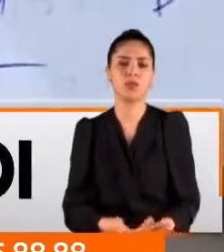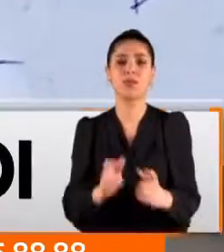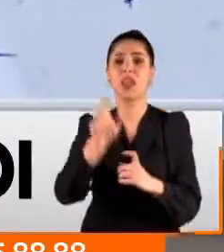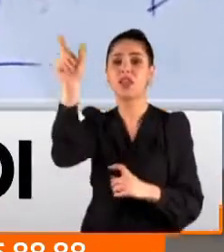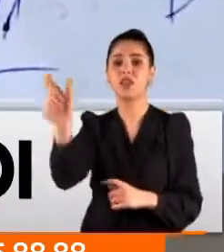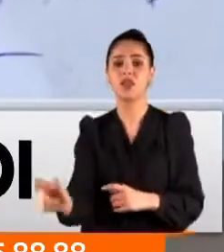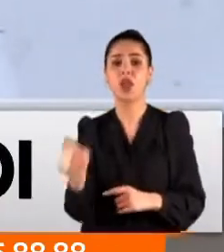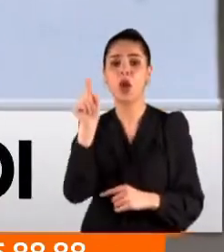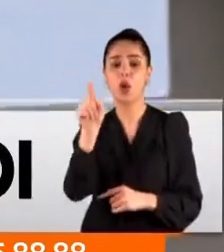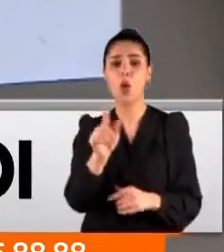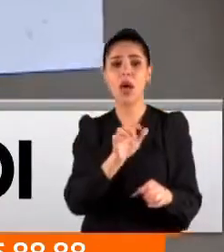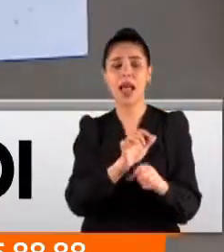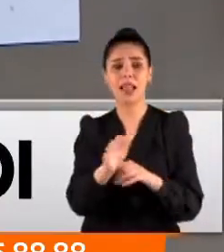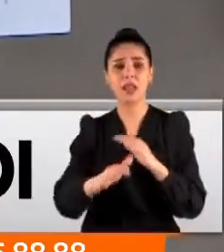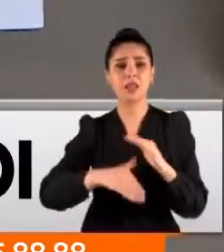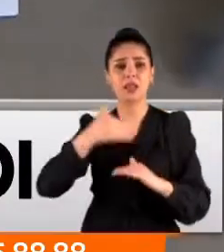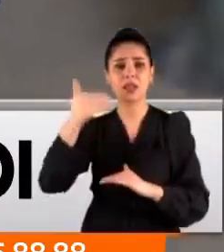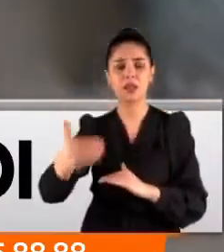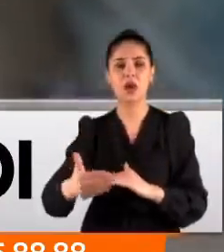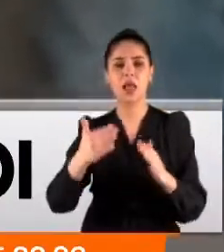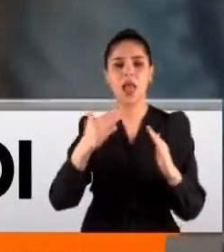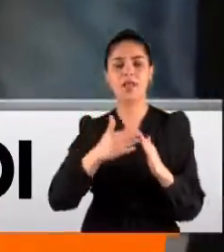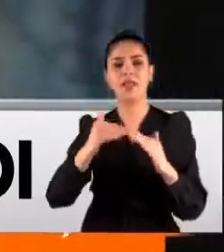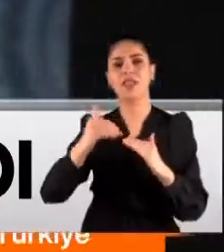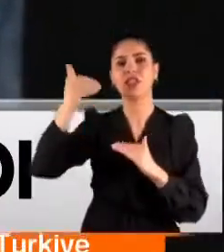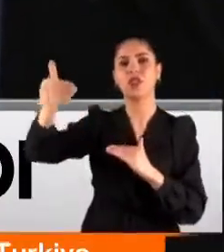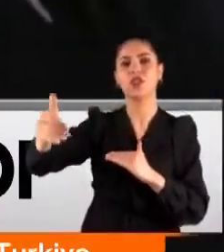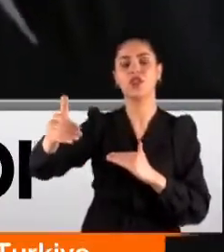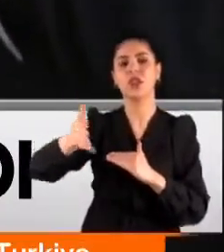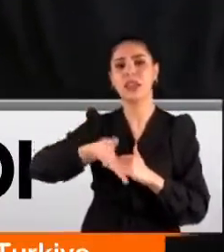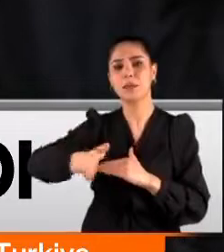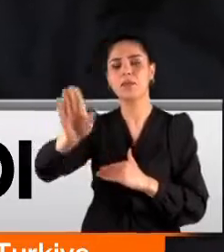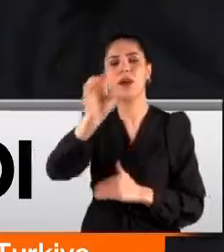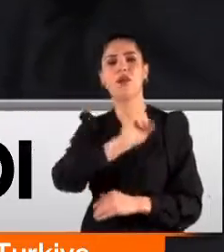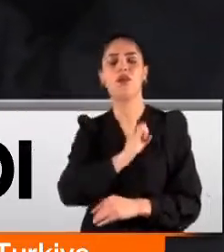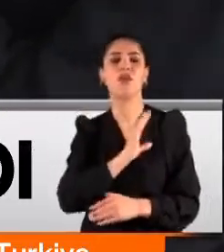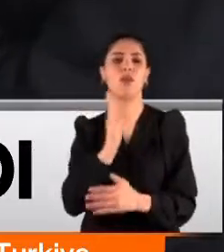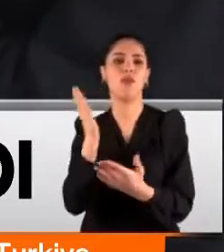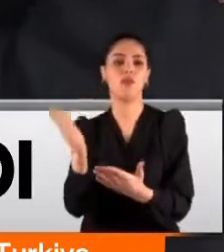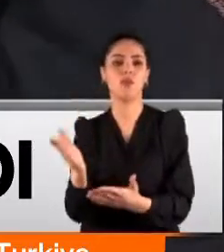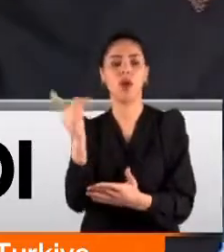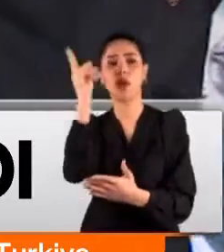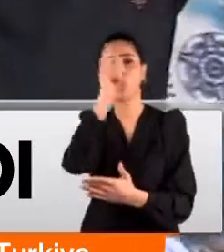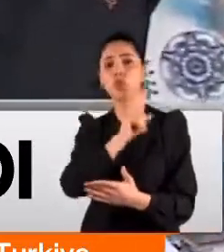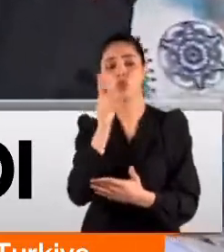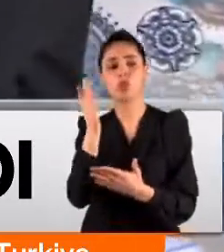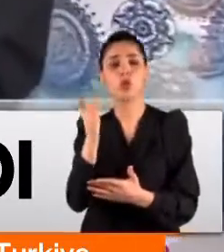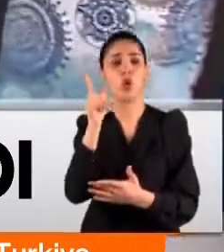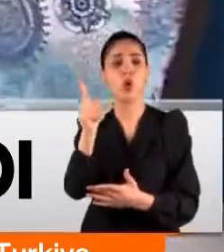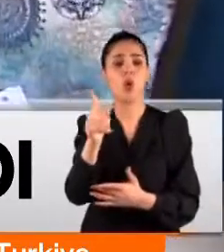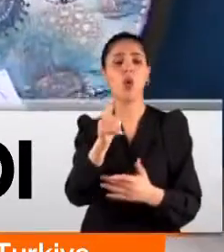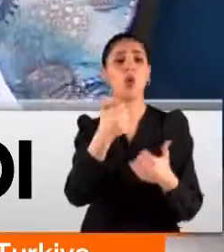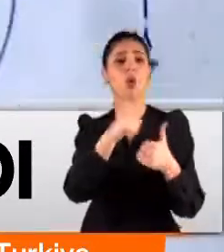şimdi yaşadığı o Dehşetin ardından evinden dışarıya çıkmayı bile korkar hale geldi Çünkü o